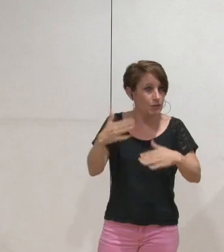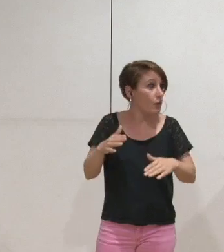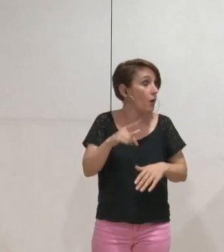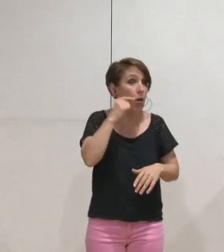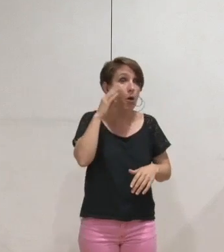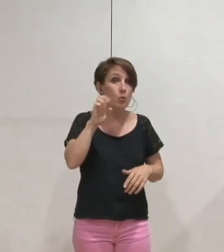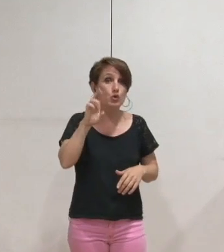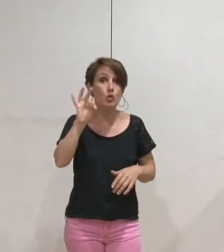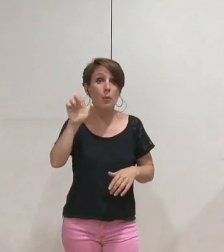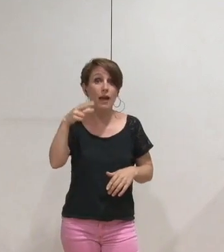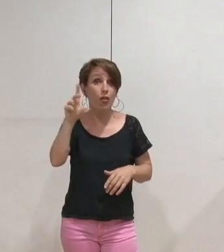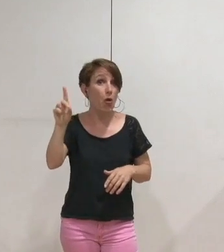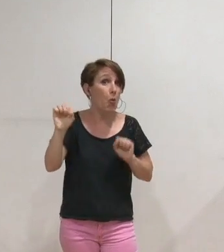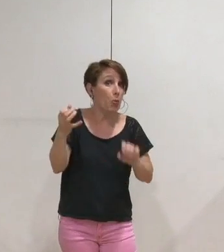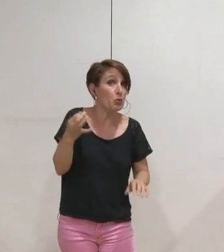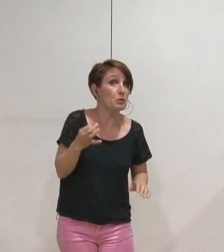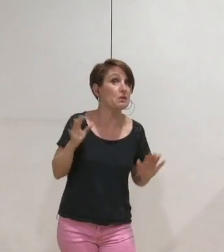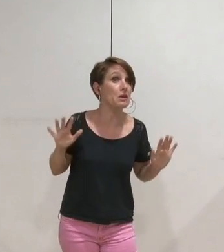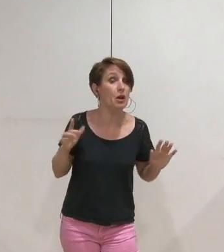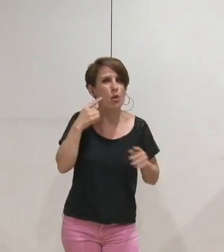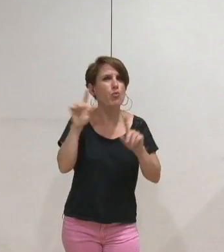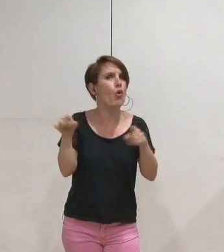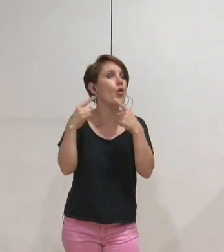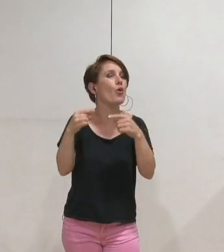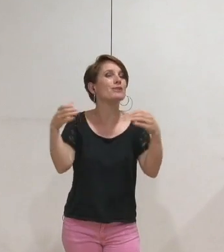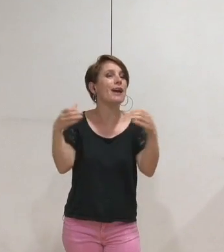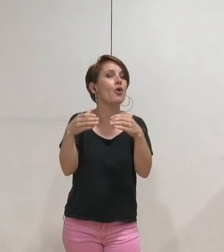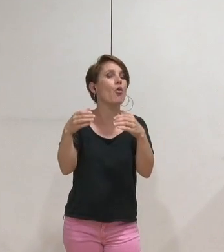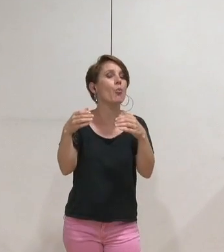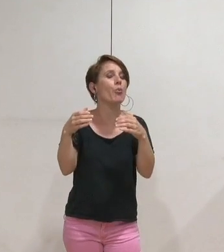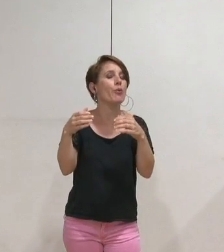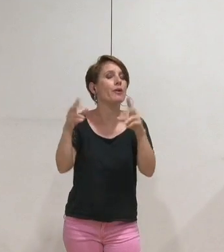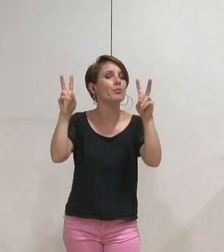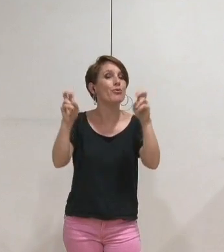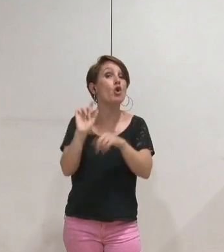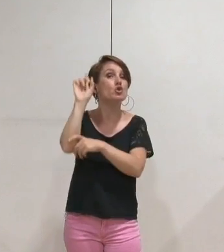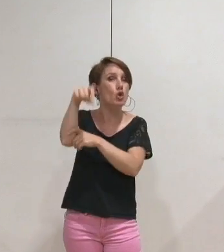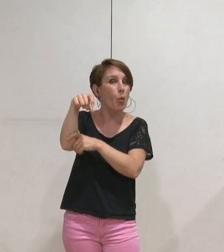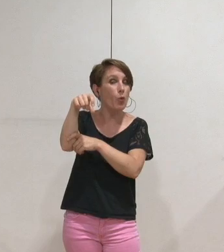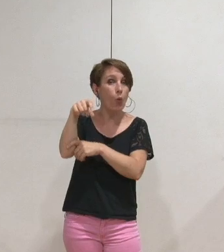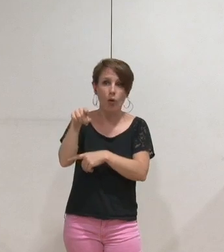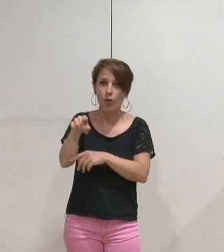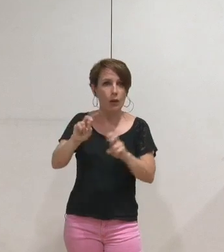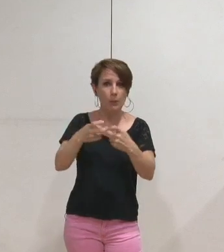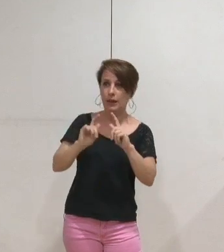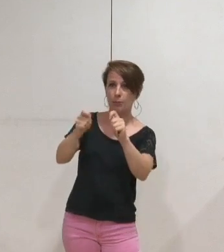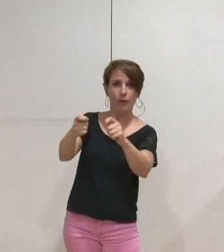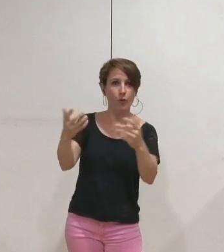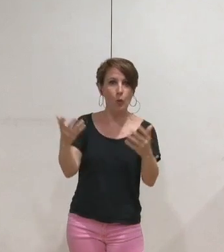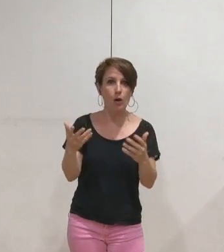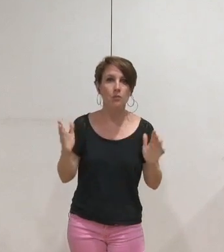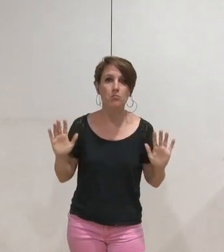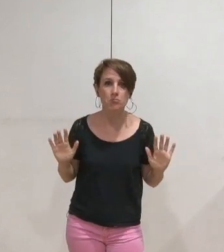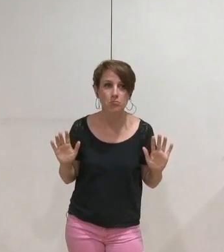dira pour le concert de scorpion quels tarifs vont lui être vont être appliqués